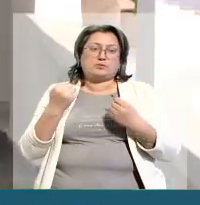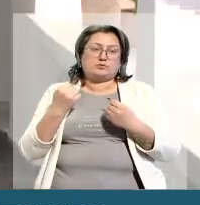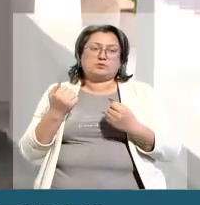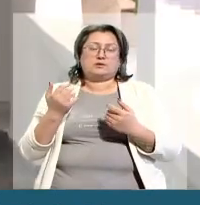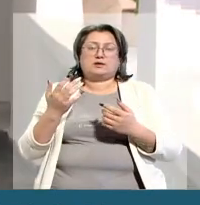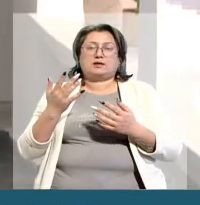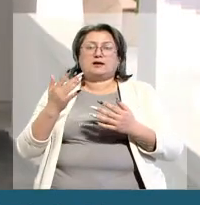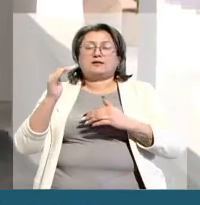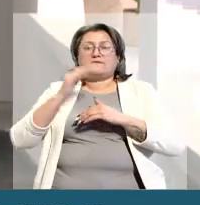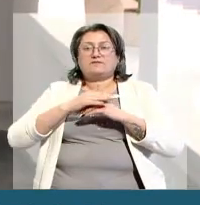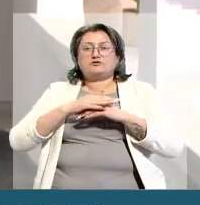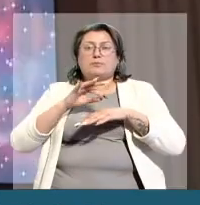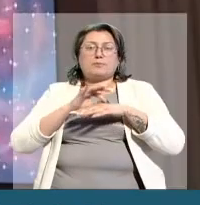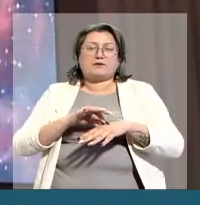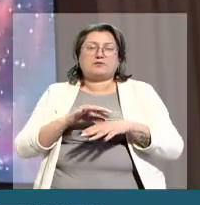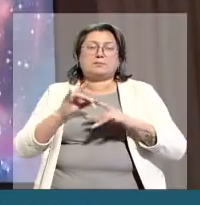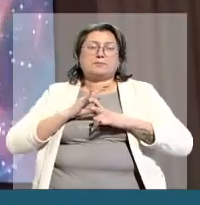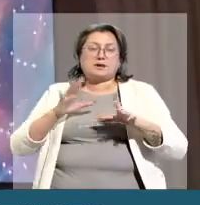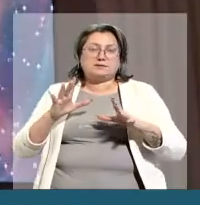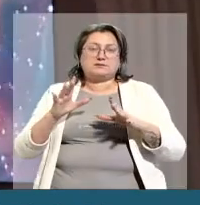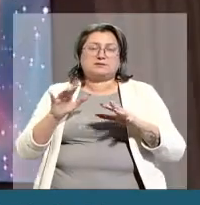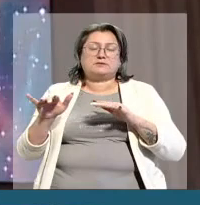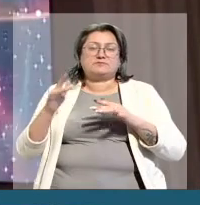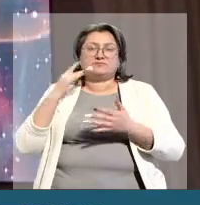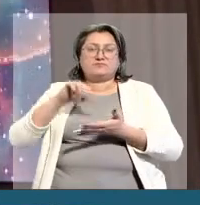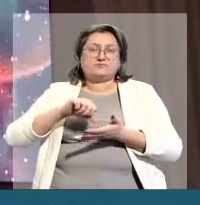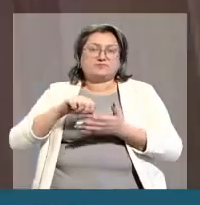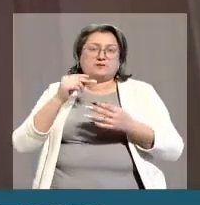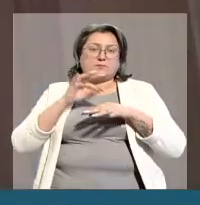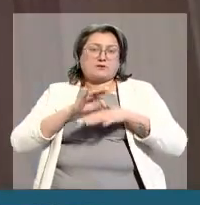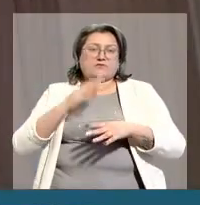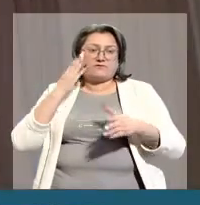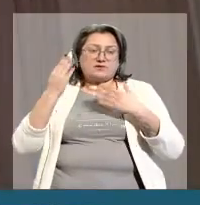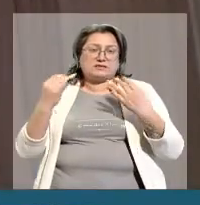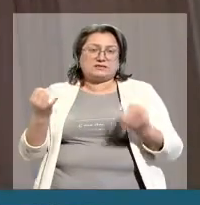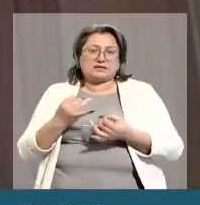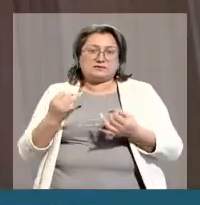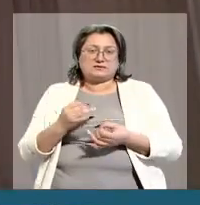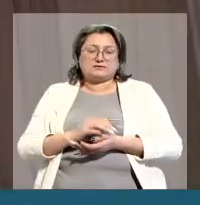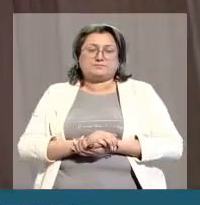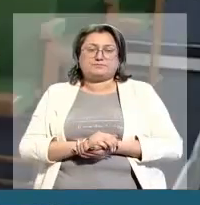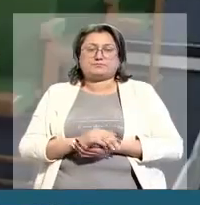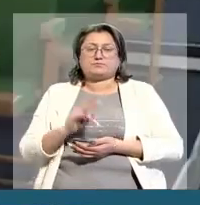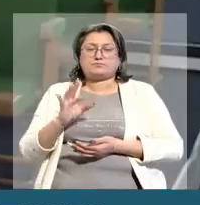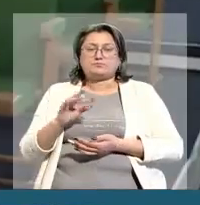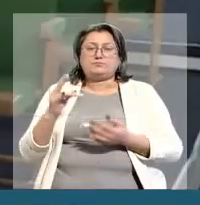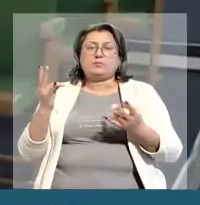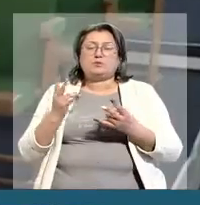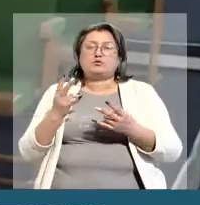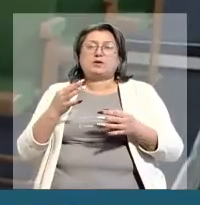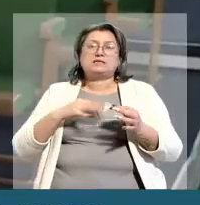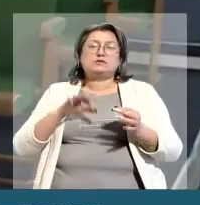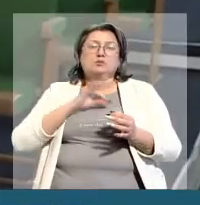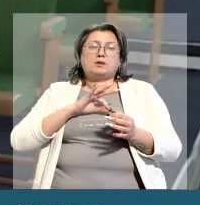қажетті музыкалық аспаптар жоқ. 1978 жылы салынған мәдениет үйде тозығы жетіп тұрған. Бұның бәрі ауыл ел бесігі